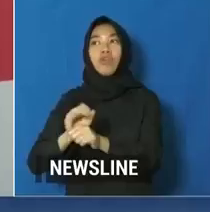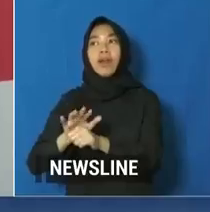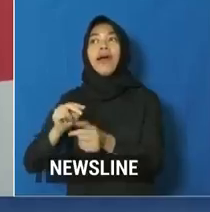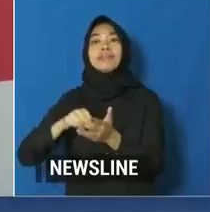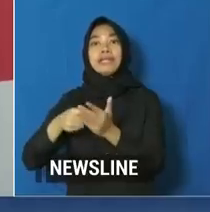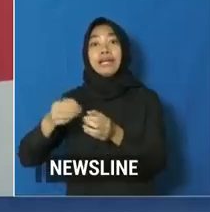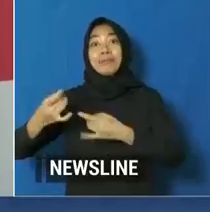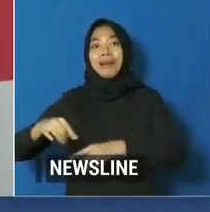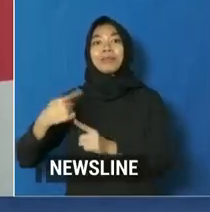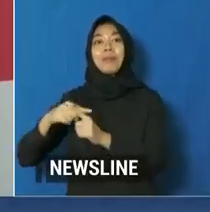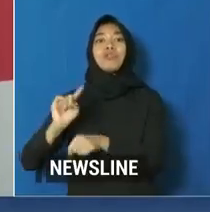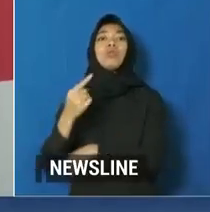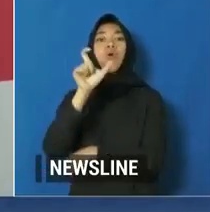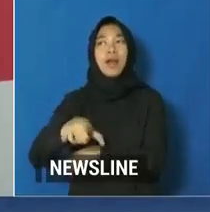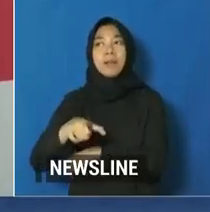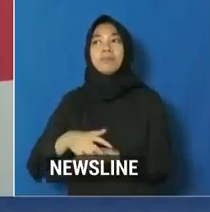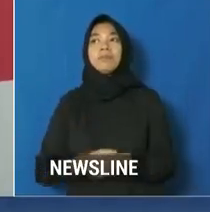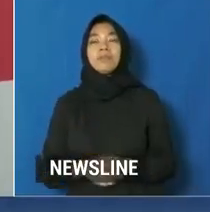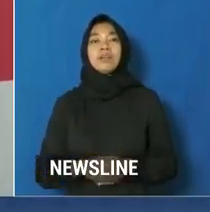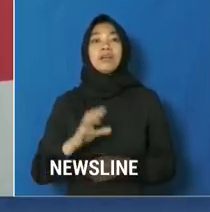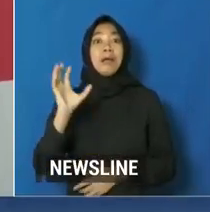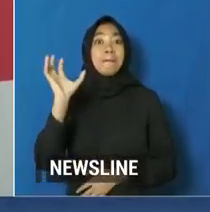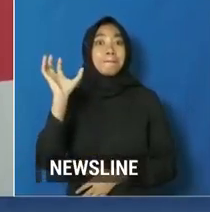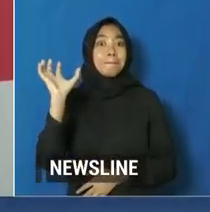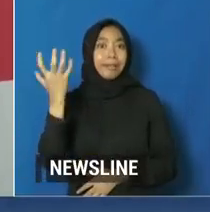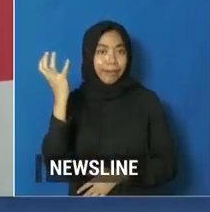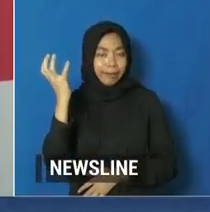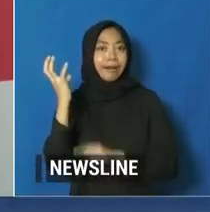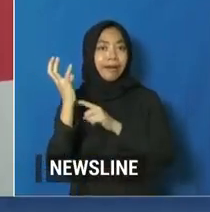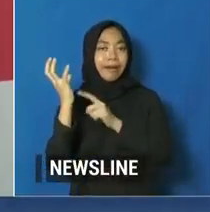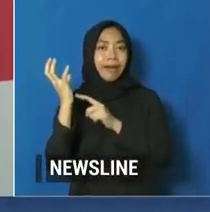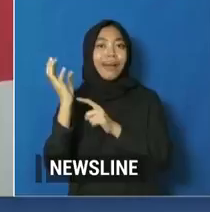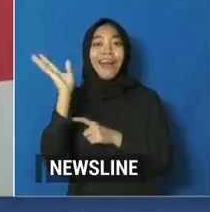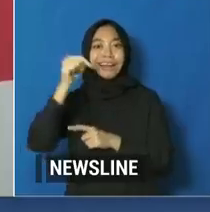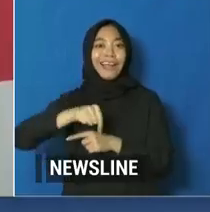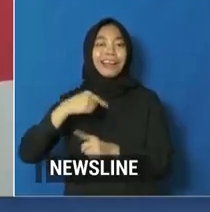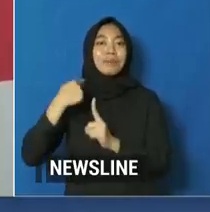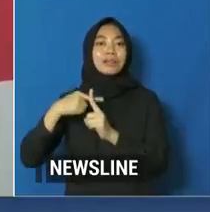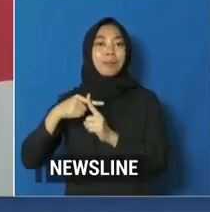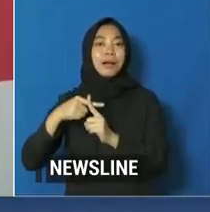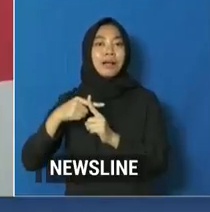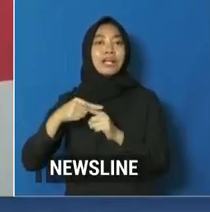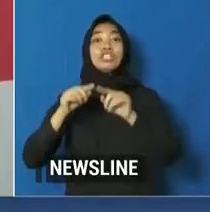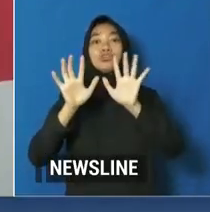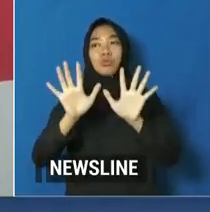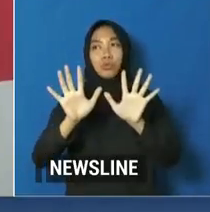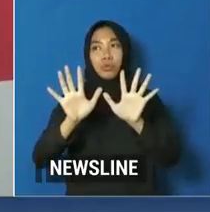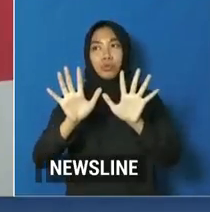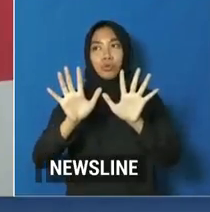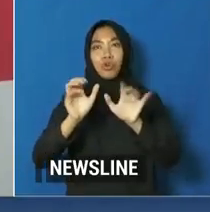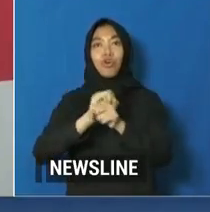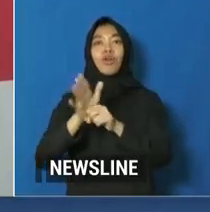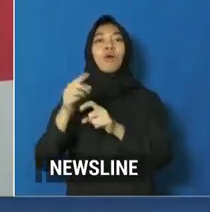orang. Provinsi Banten, ada penambahan kasus pada hari ini sebanyak 10 orang,